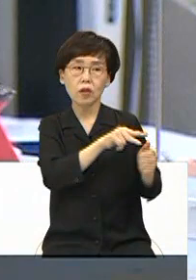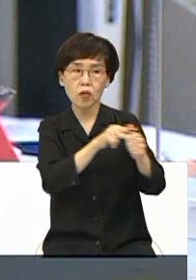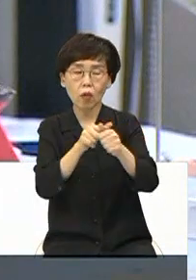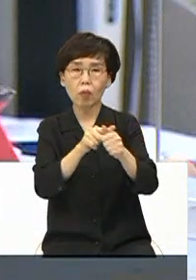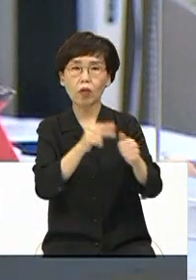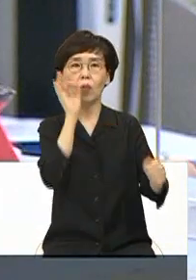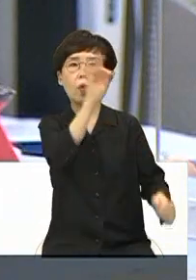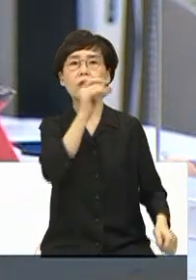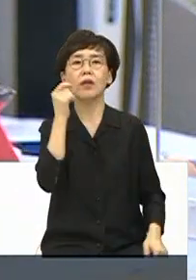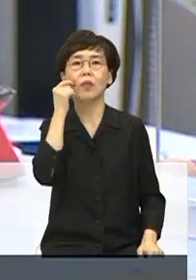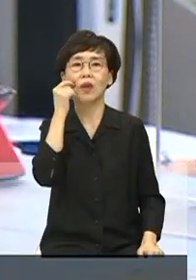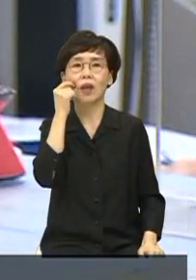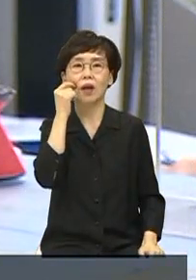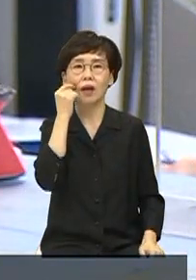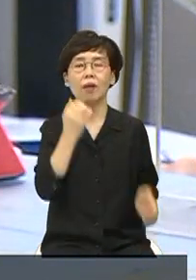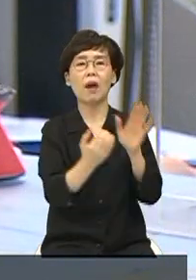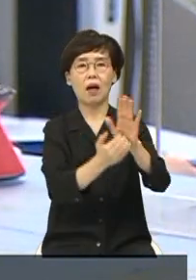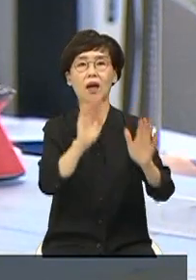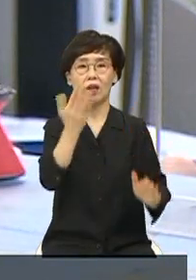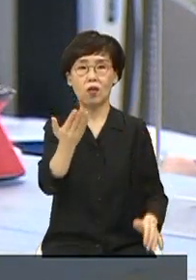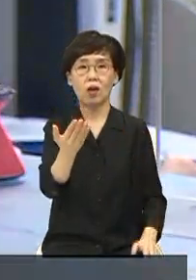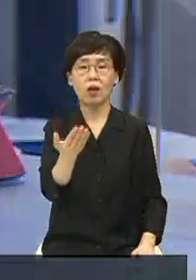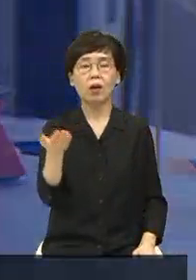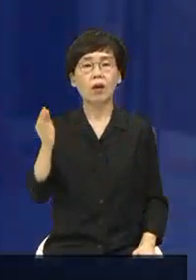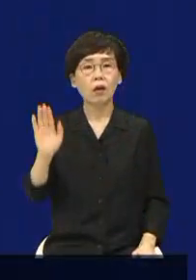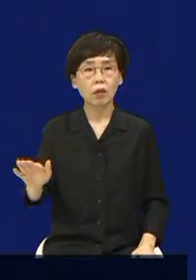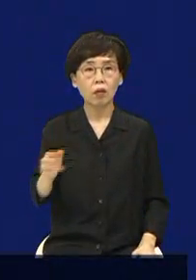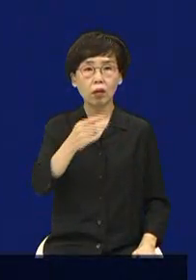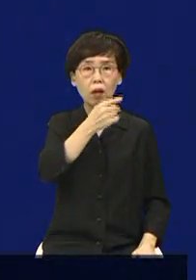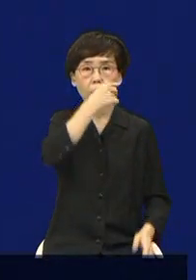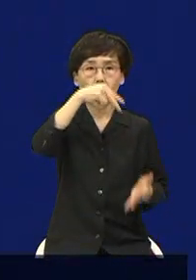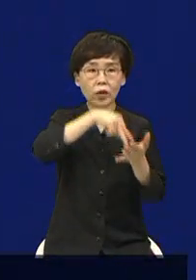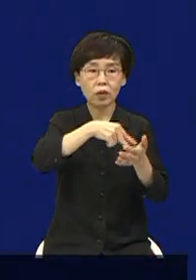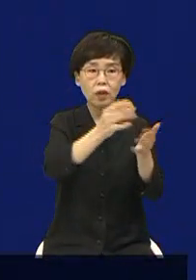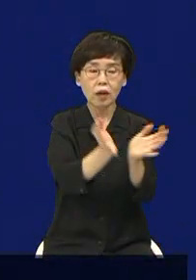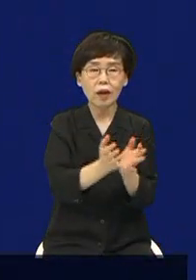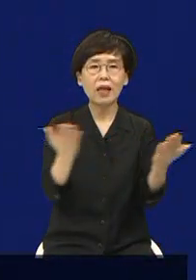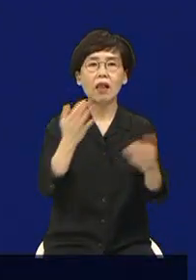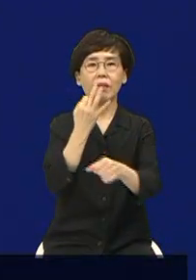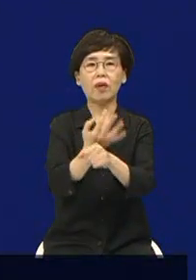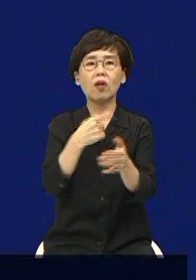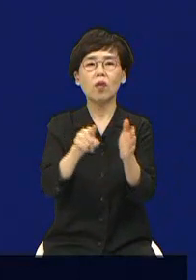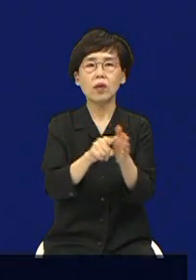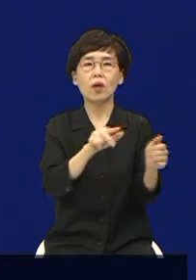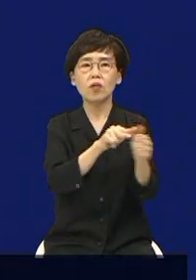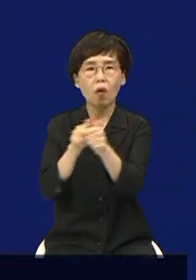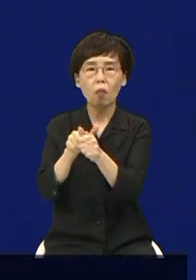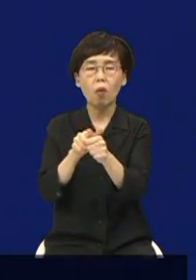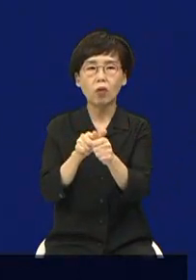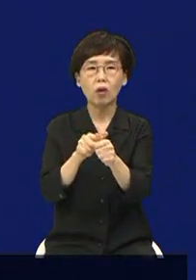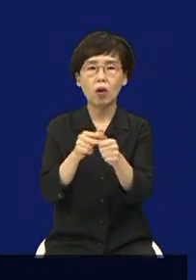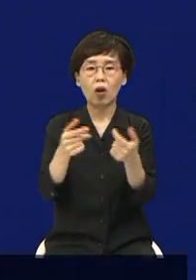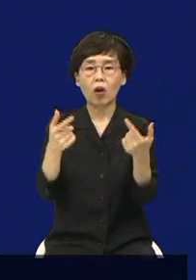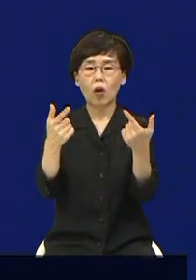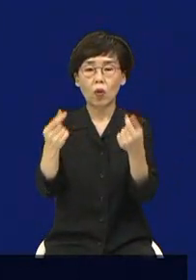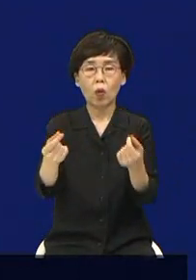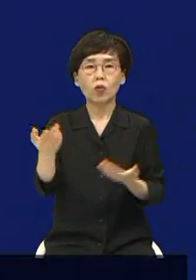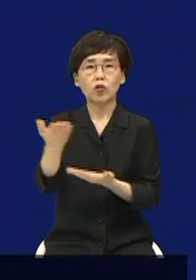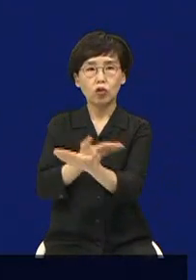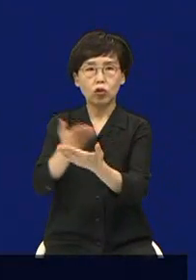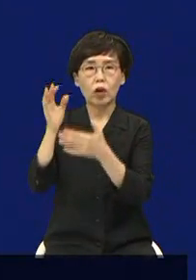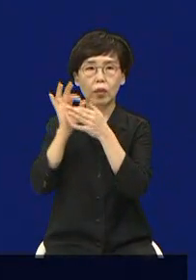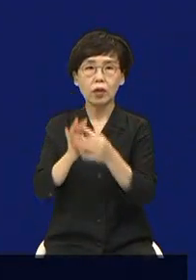정보는 접근 자체가 차단되어야 합니다. 하지만 보증기관들이 업무 편의를 위해 정보를 공유하면서 다른